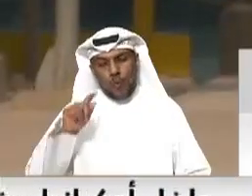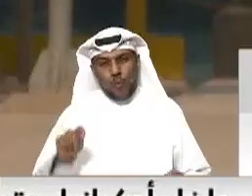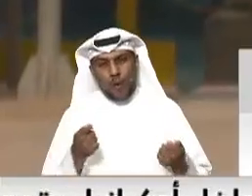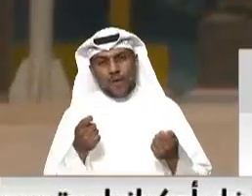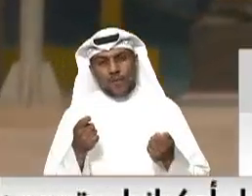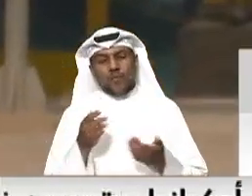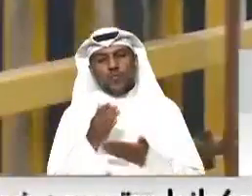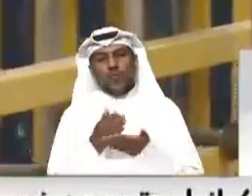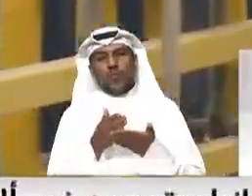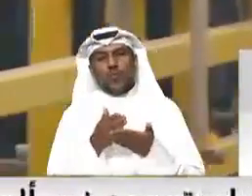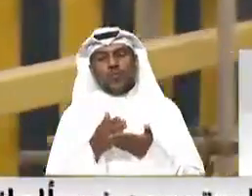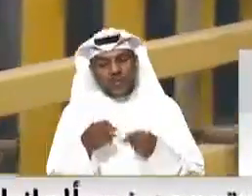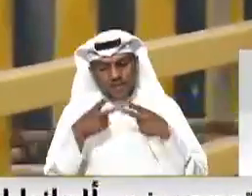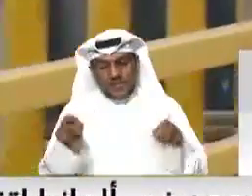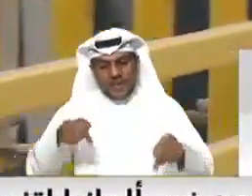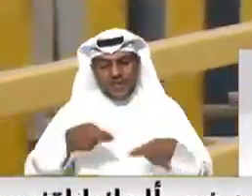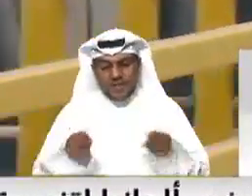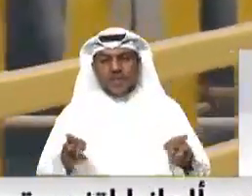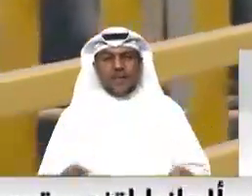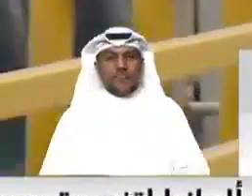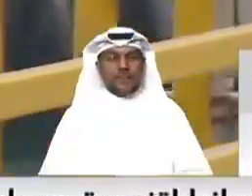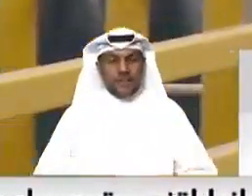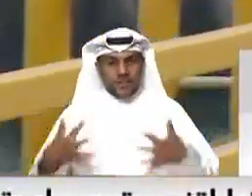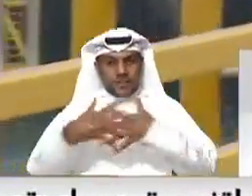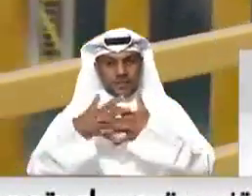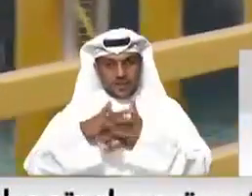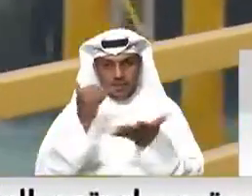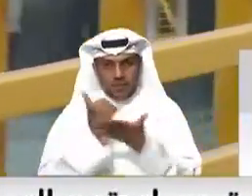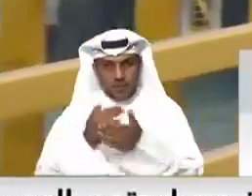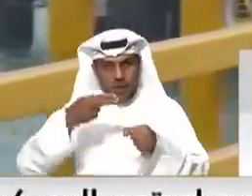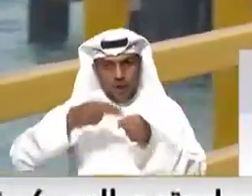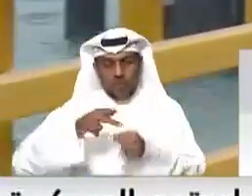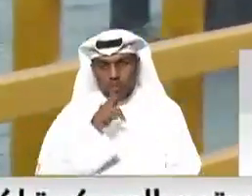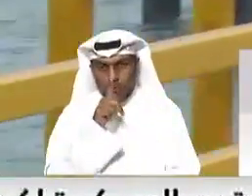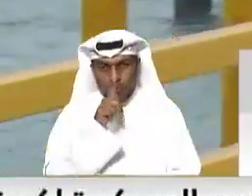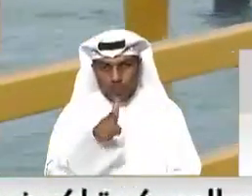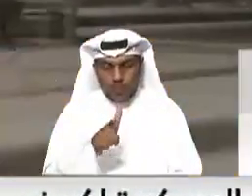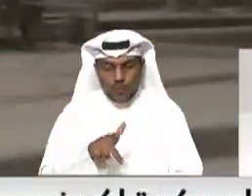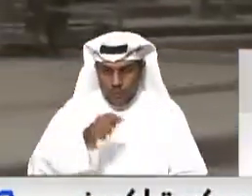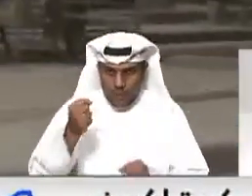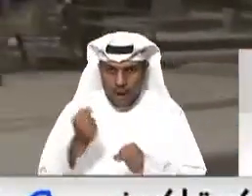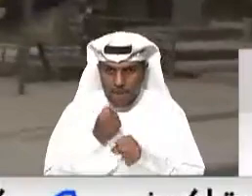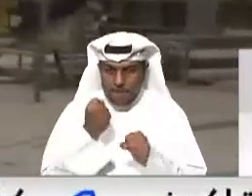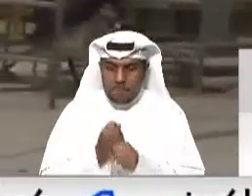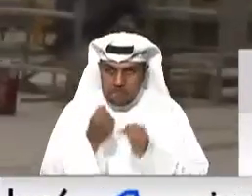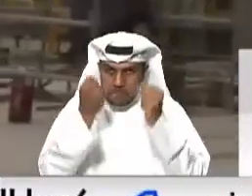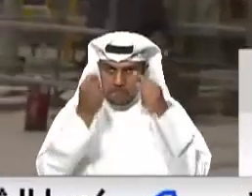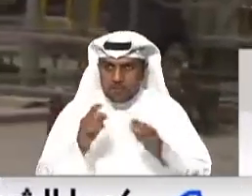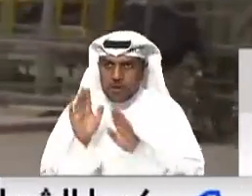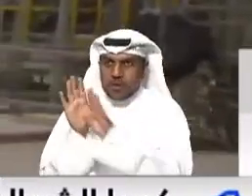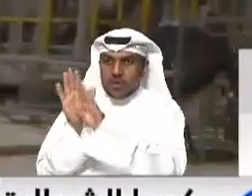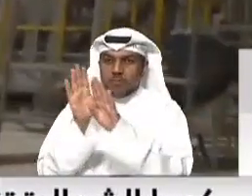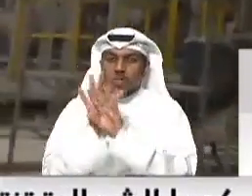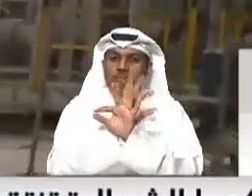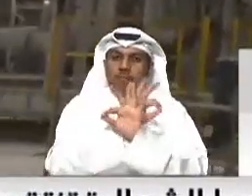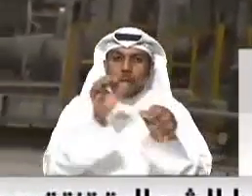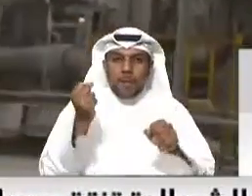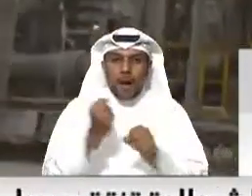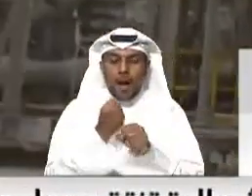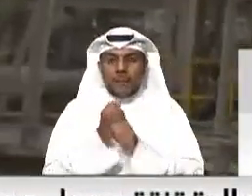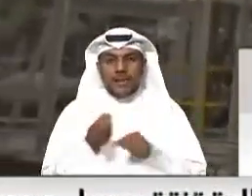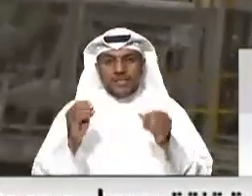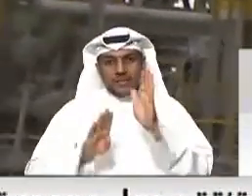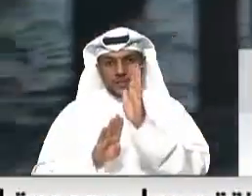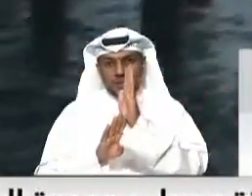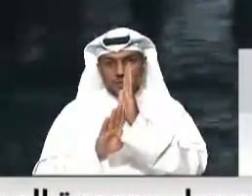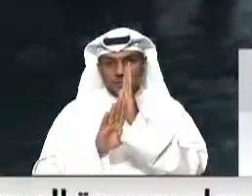جزئي. وقالت الشركة إن فرق العمليات والفرق المساندة بذلت جهودا مكثفة